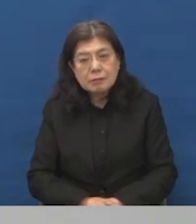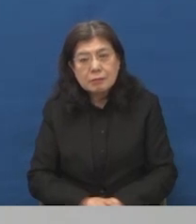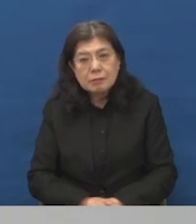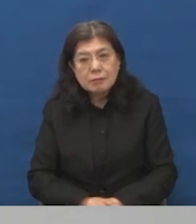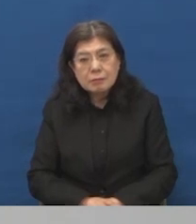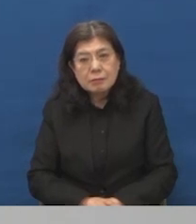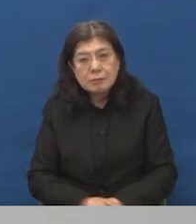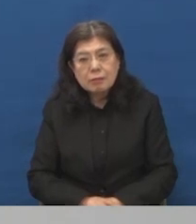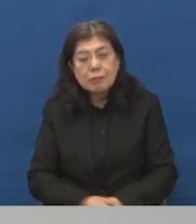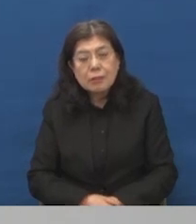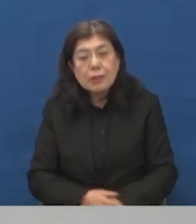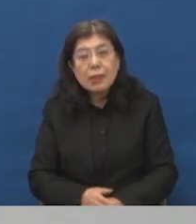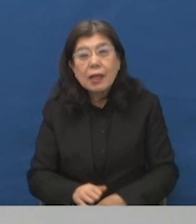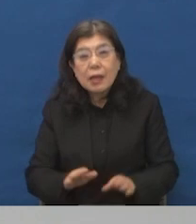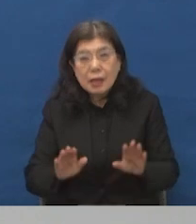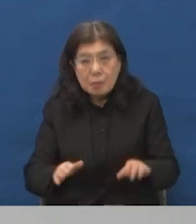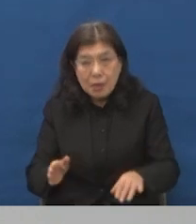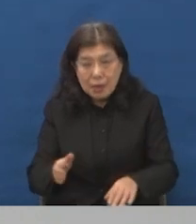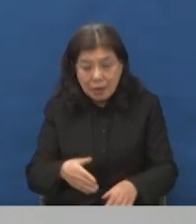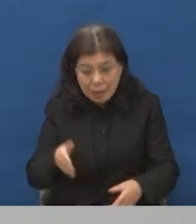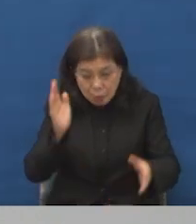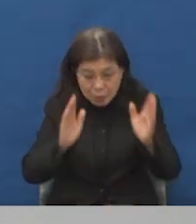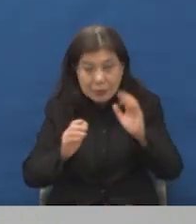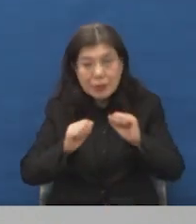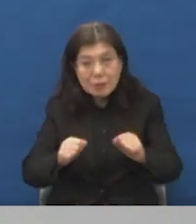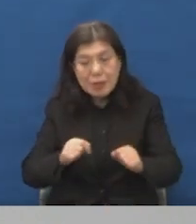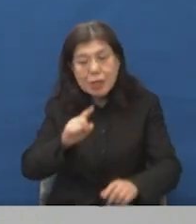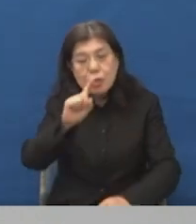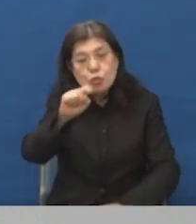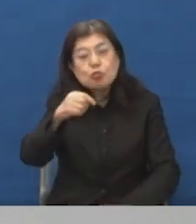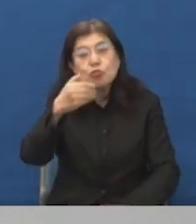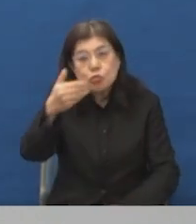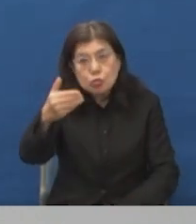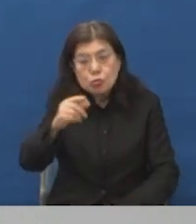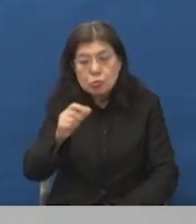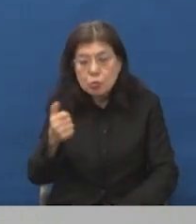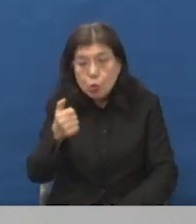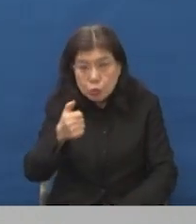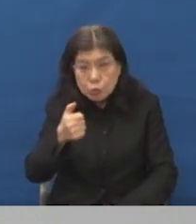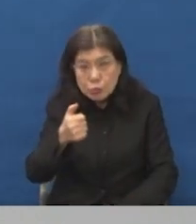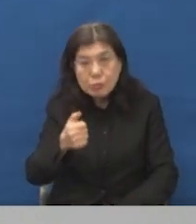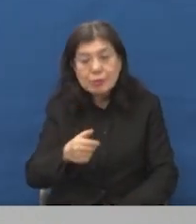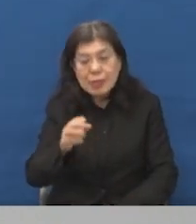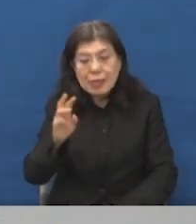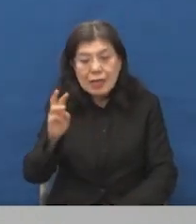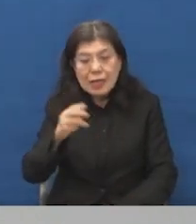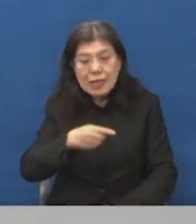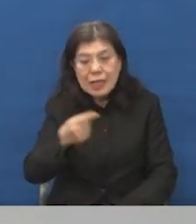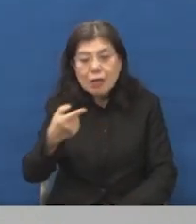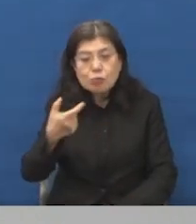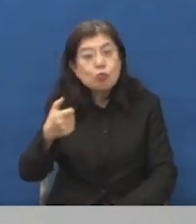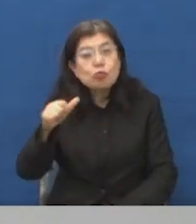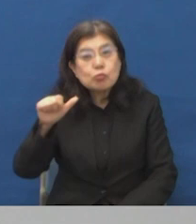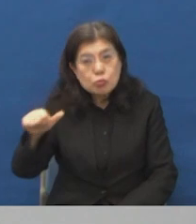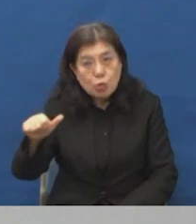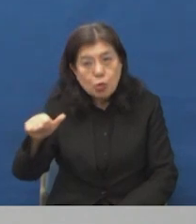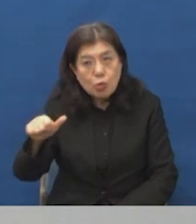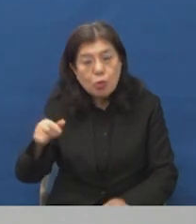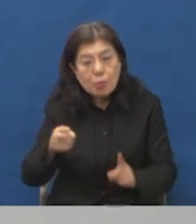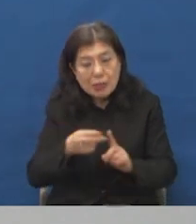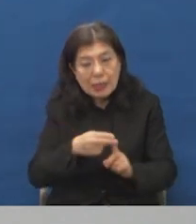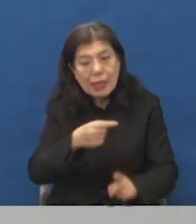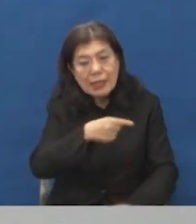これより評決を取ります。まず議第19号、議第50号および議第166号、ないし議